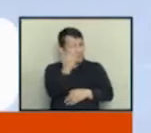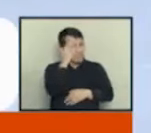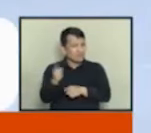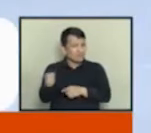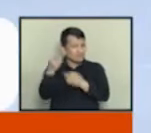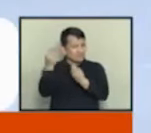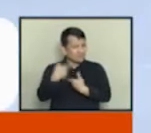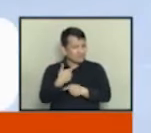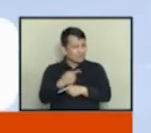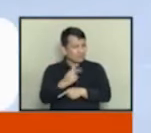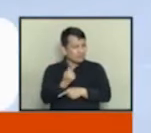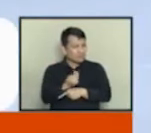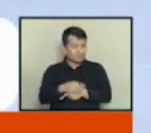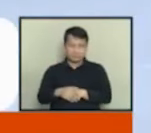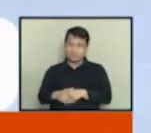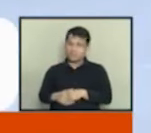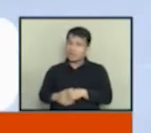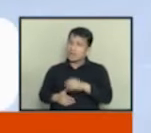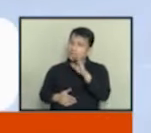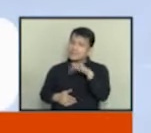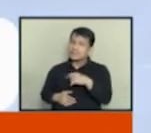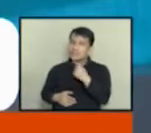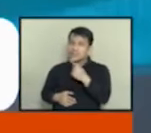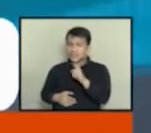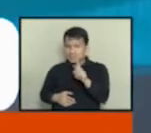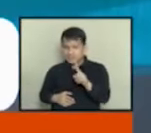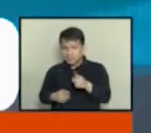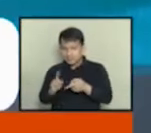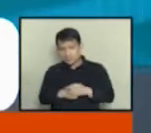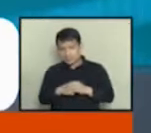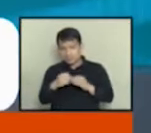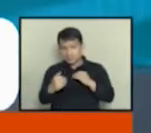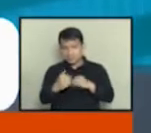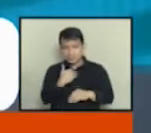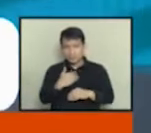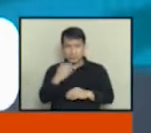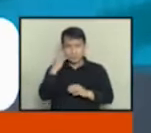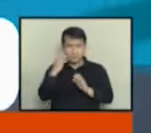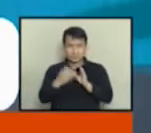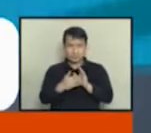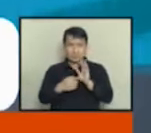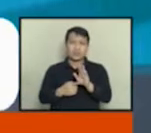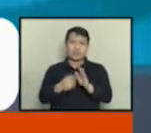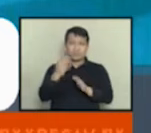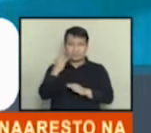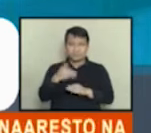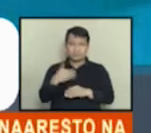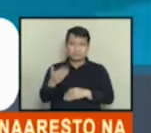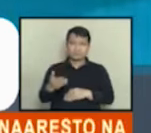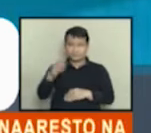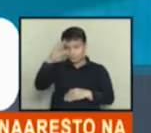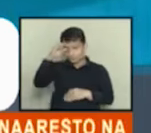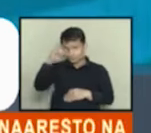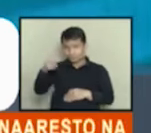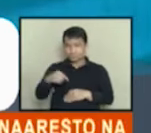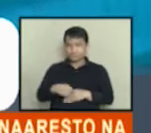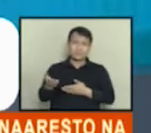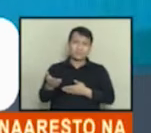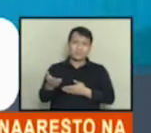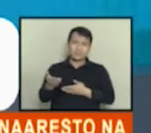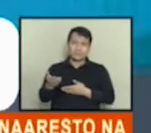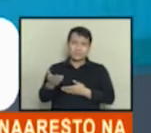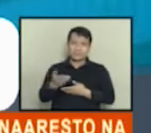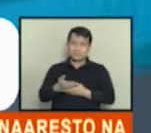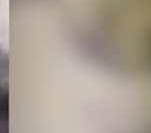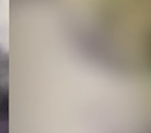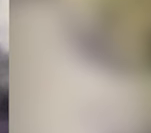yung chismis? Nung may isang kaibigan po ako sa Singapore na nagpakita ng picture. Kasi itong lalaki, nagbenta ng iWatch.